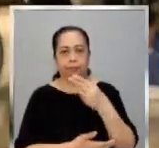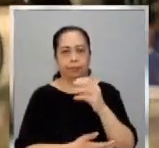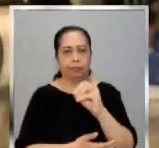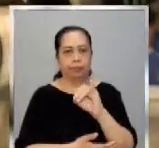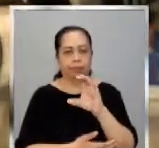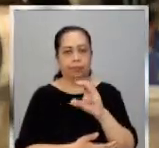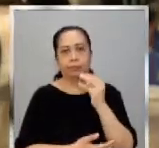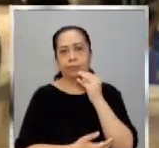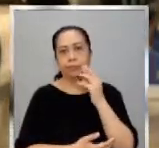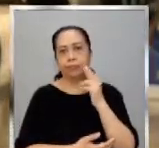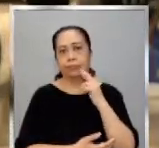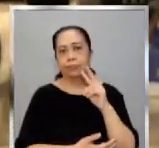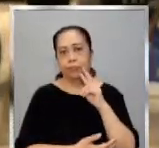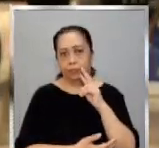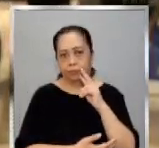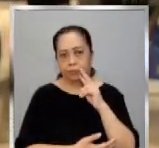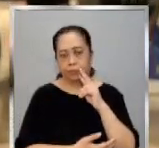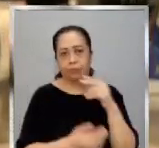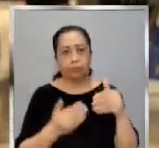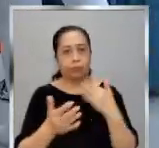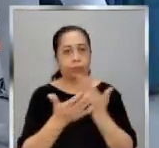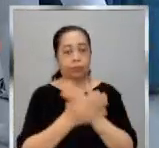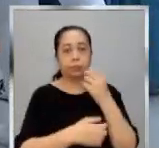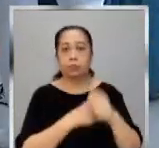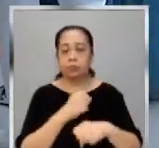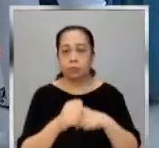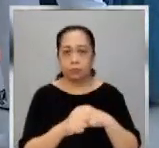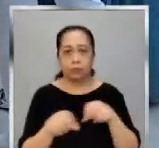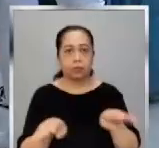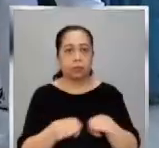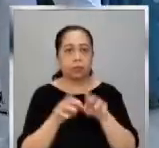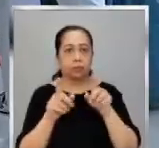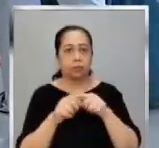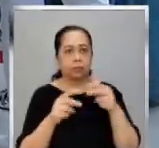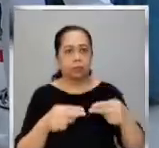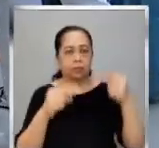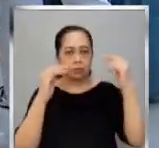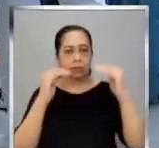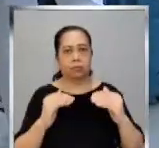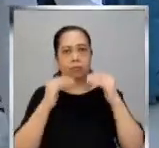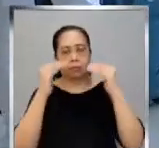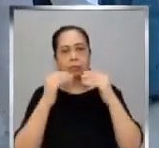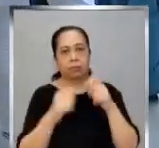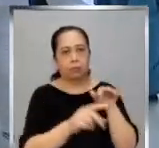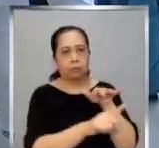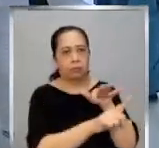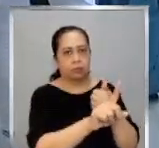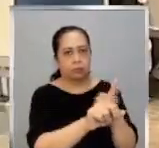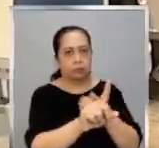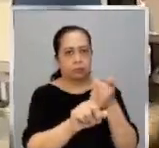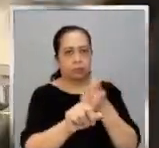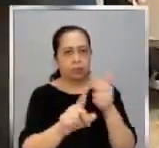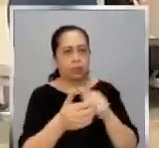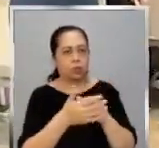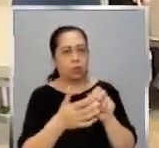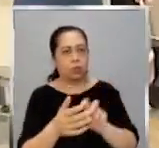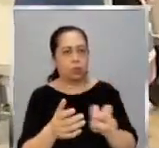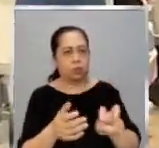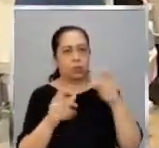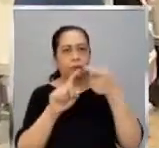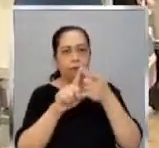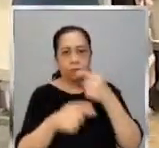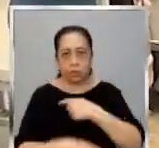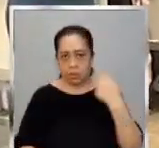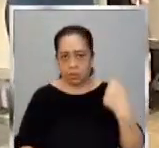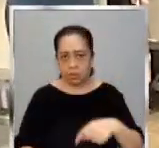Rosario Vergeres sa bisperas ng bagong taon, kasabay ng heightened alert, paiigtingin din ng surveillance sa lahat ng mga biyahero mula China,